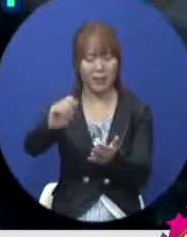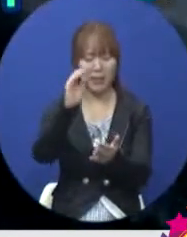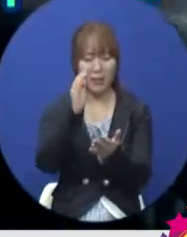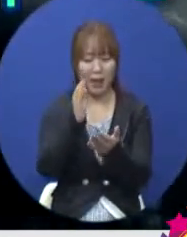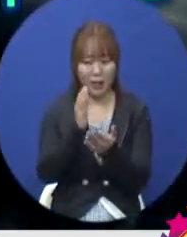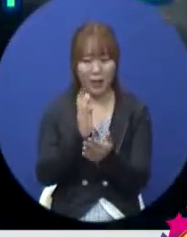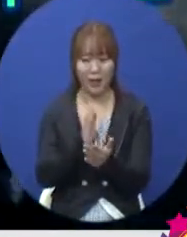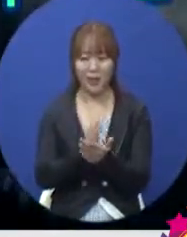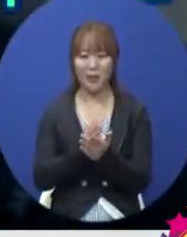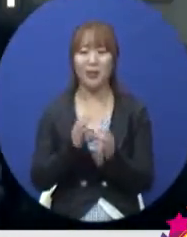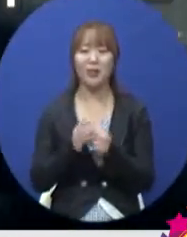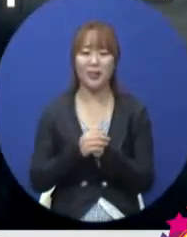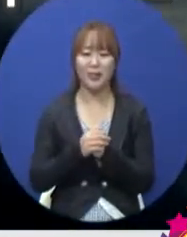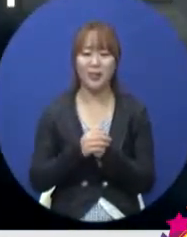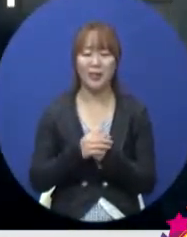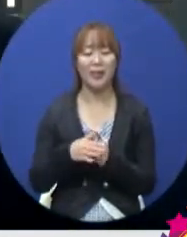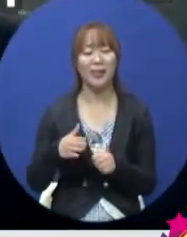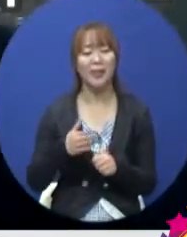물어보지 마세요.